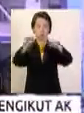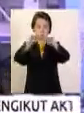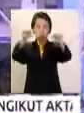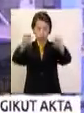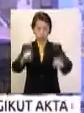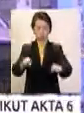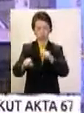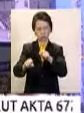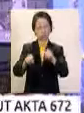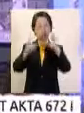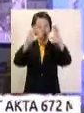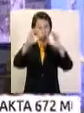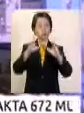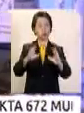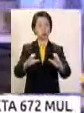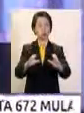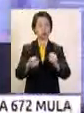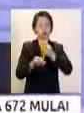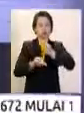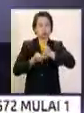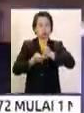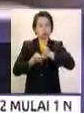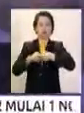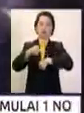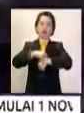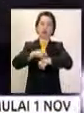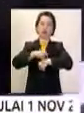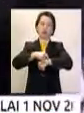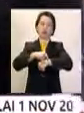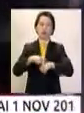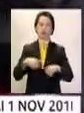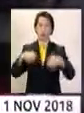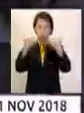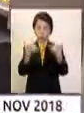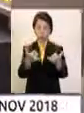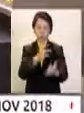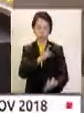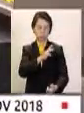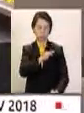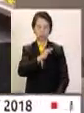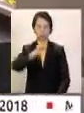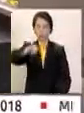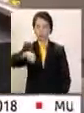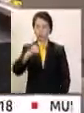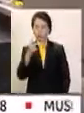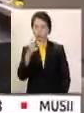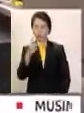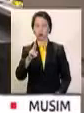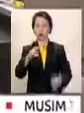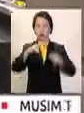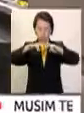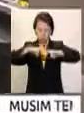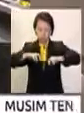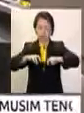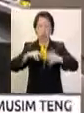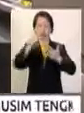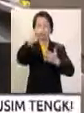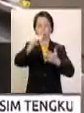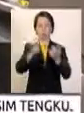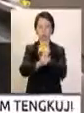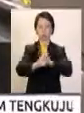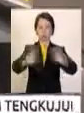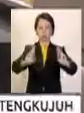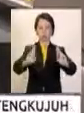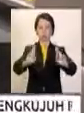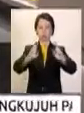Sistem itu juga secara tidak langsung menjimatkan masa. Setakat ini, Kementerian Kerja Raya masih dalam proses kajian bagi